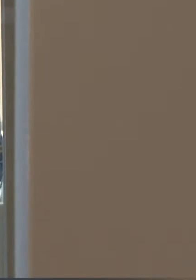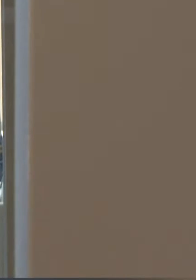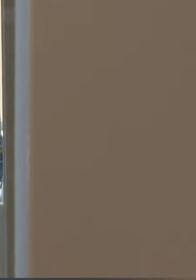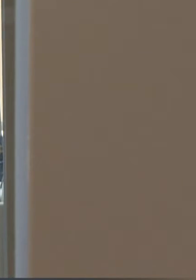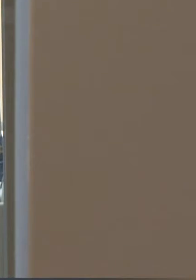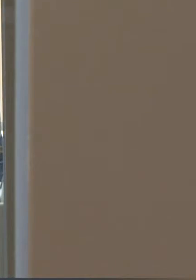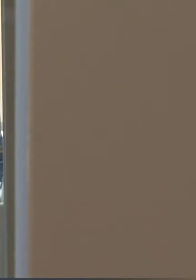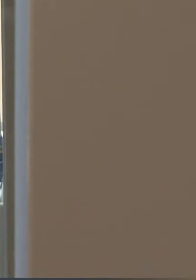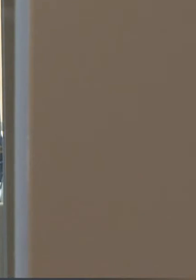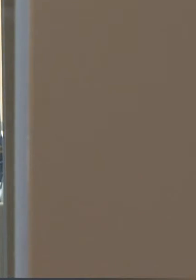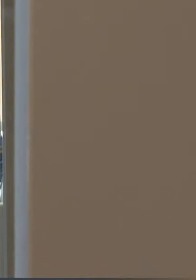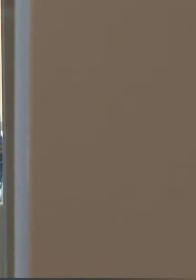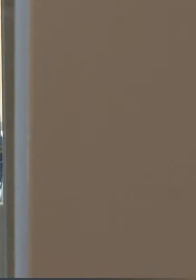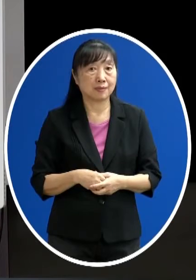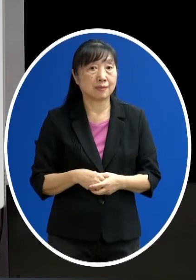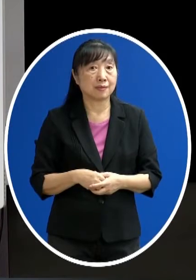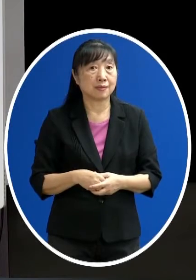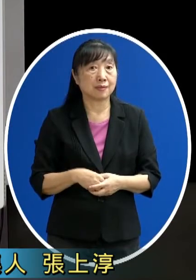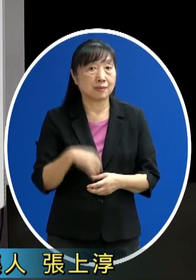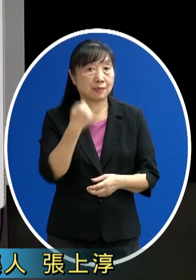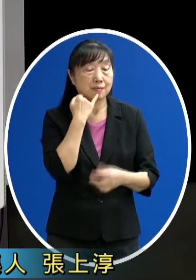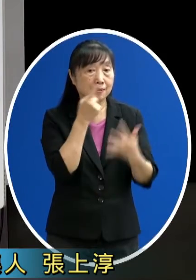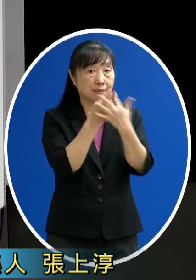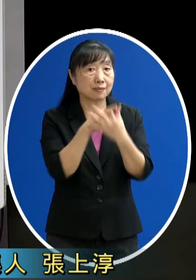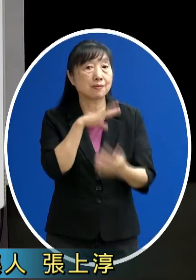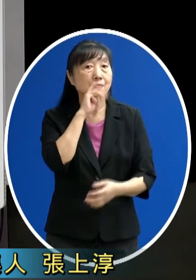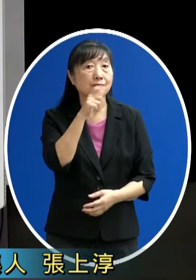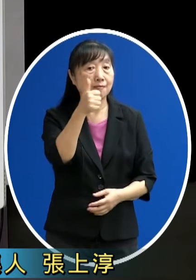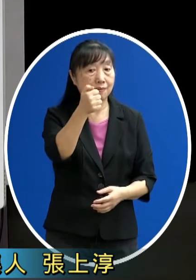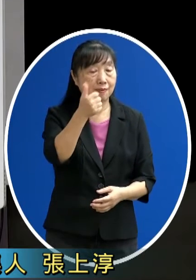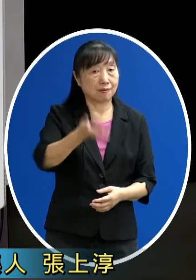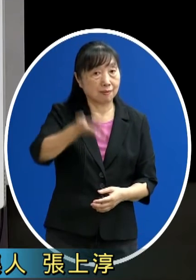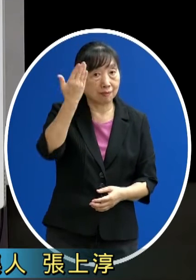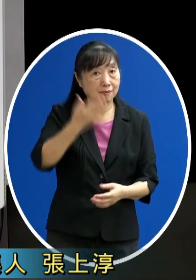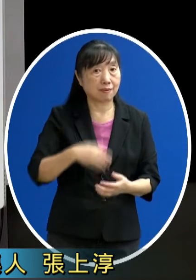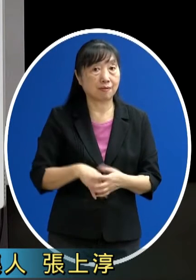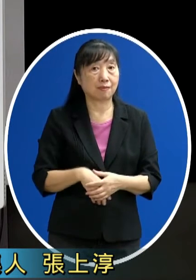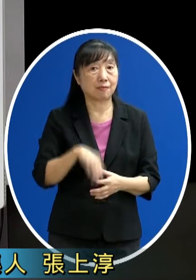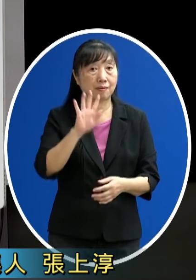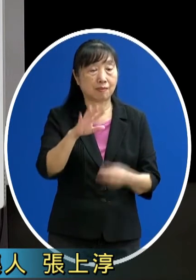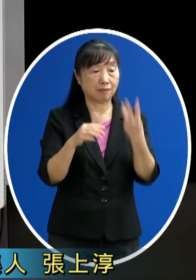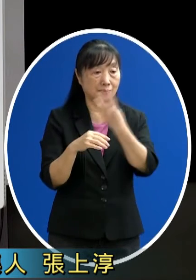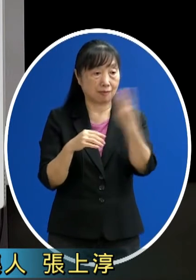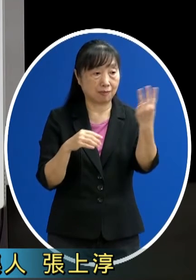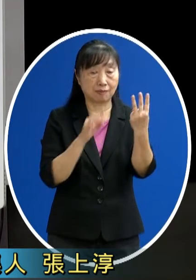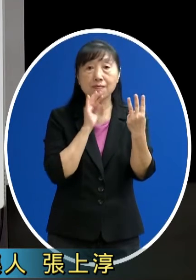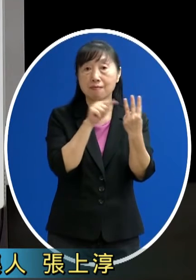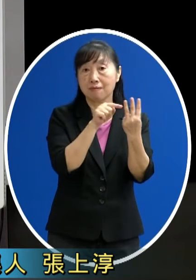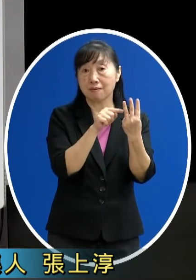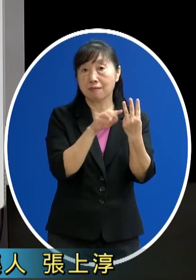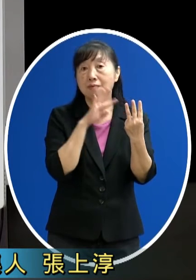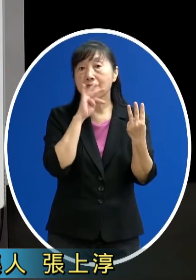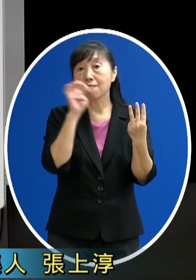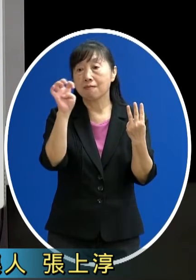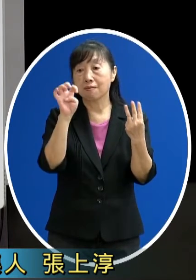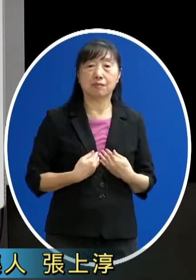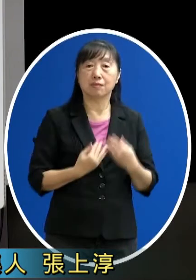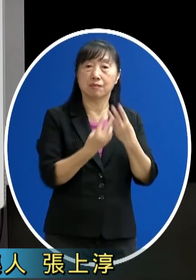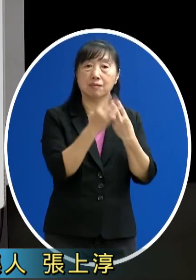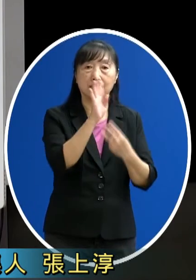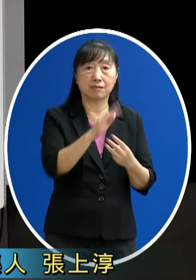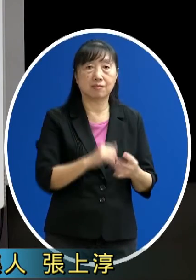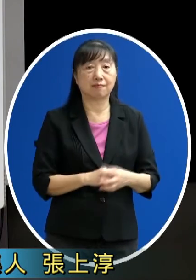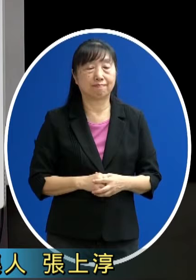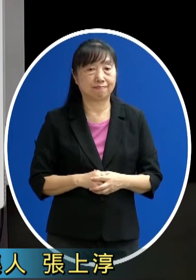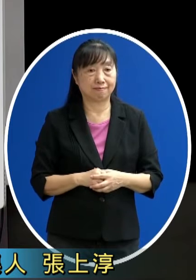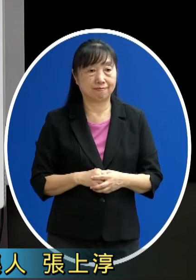疗64名个案，成效不错。 大部分都是55岁以上了，那有3个个案是在40岁以下，